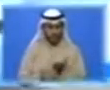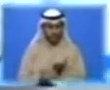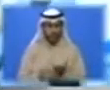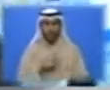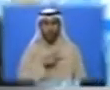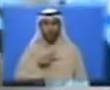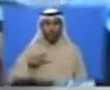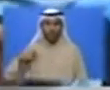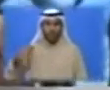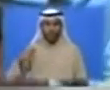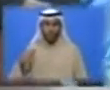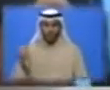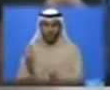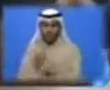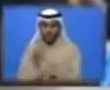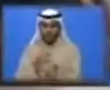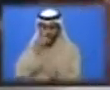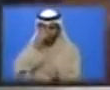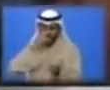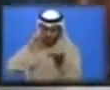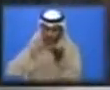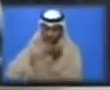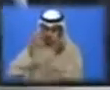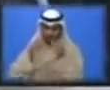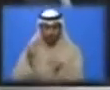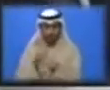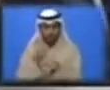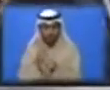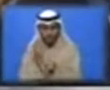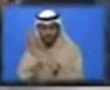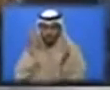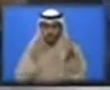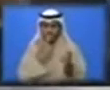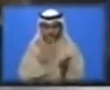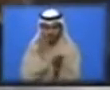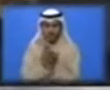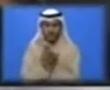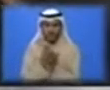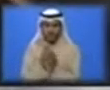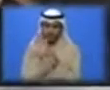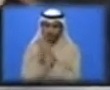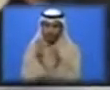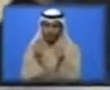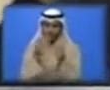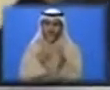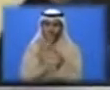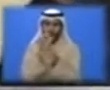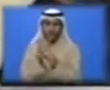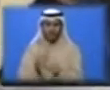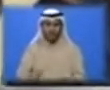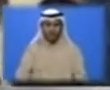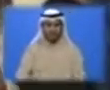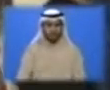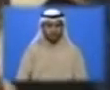في دعم التشريعات والآليات والإجراءات المعنية في مكافحة الفساد وحماية المال العام.